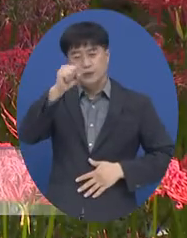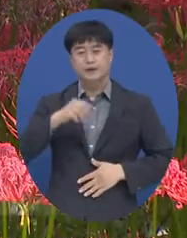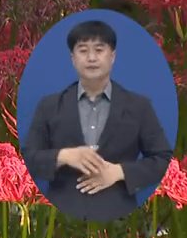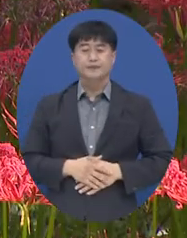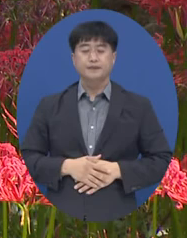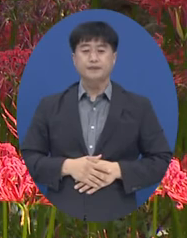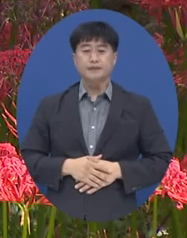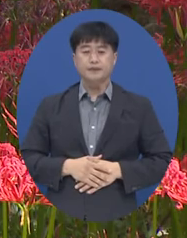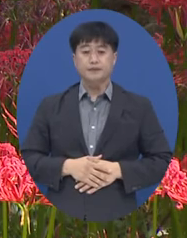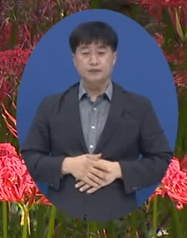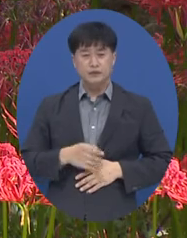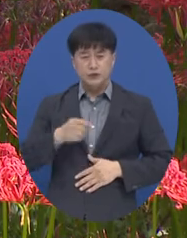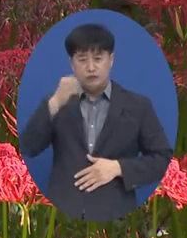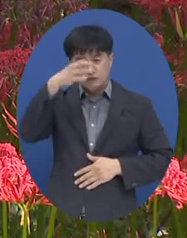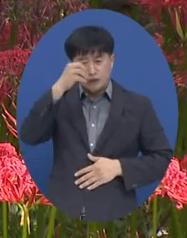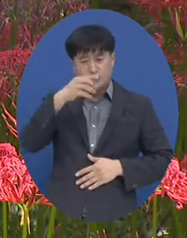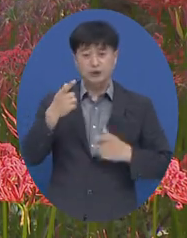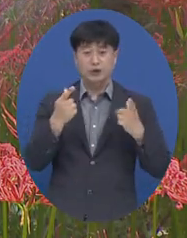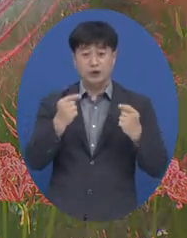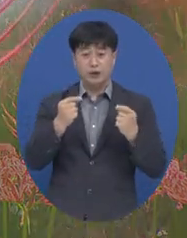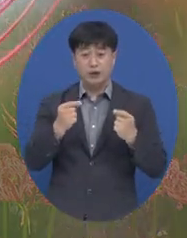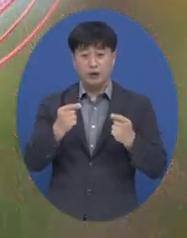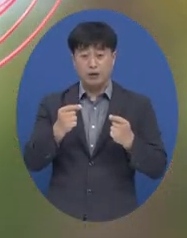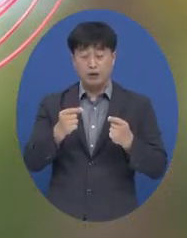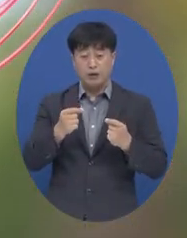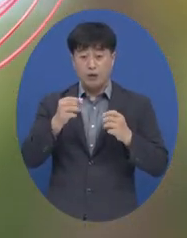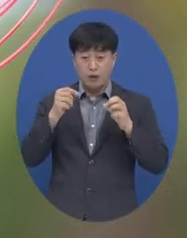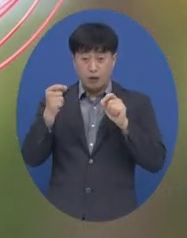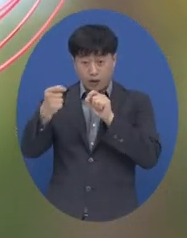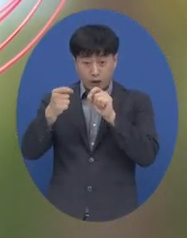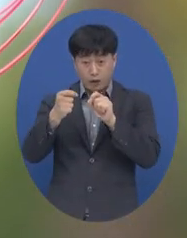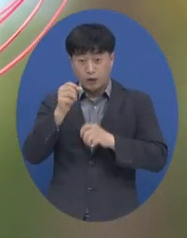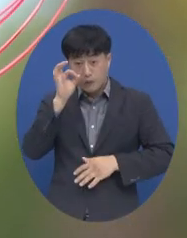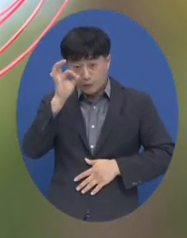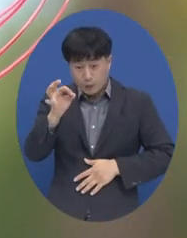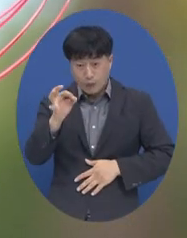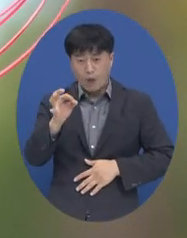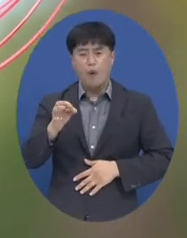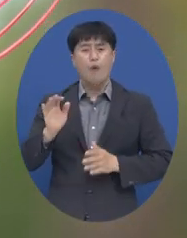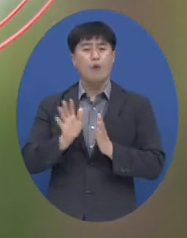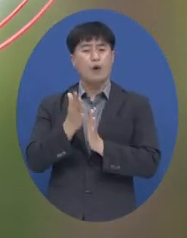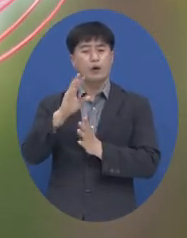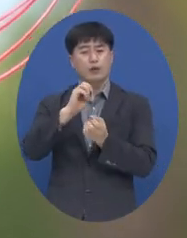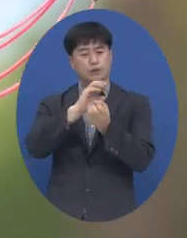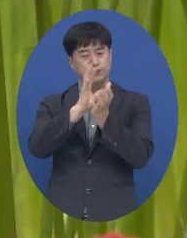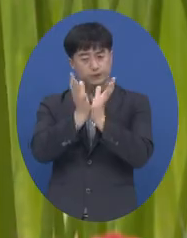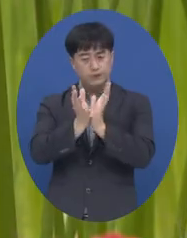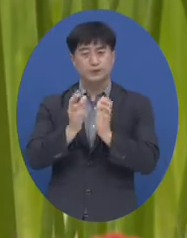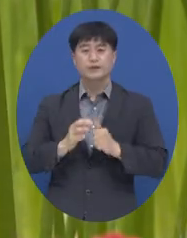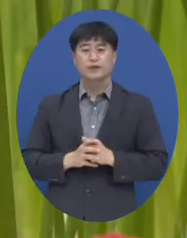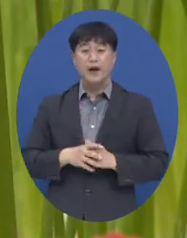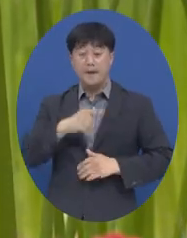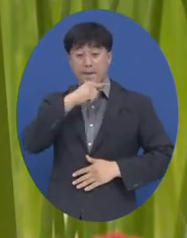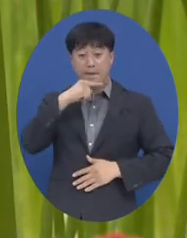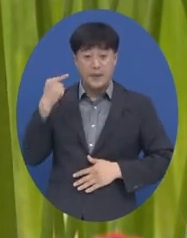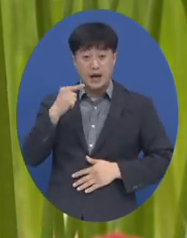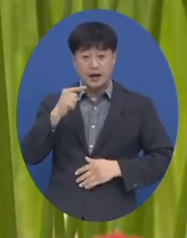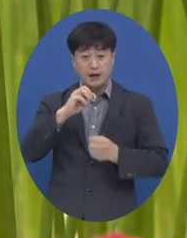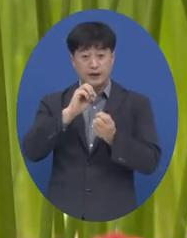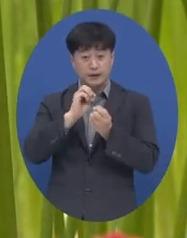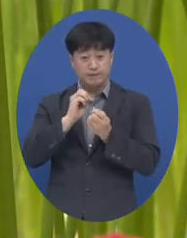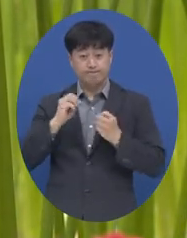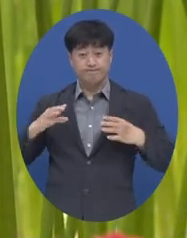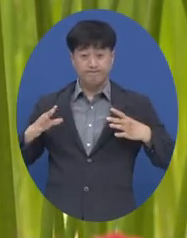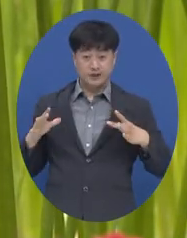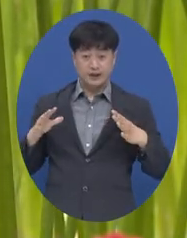더해줍니다. 수수한 것 같으면서도 겉으로 가서 보면 화려하게 피어올랐습니다. 붉은색의